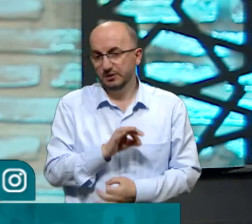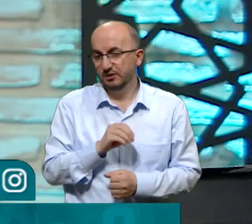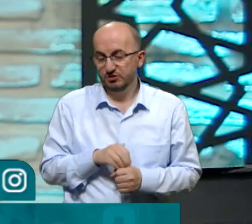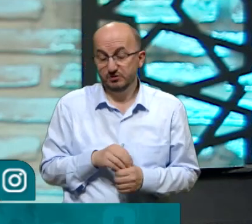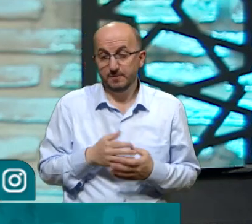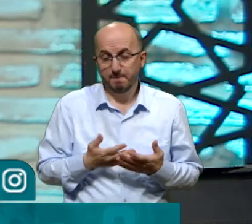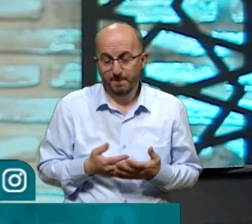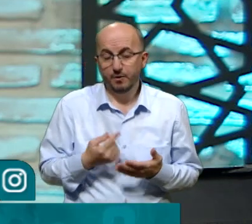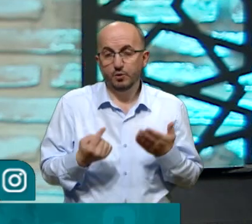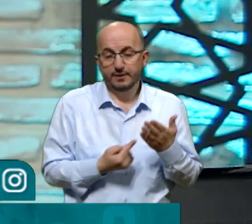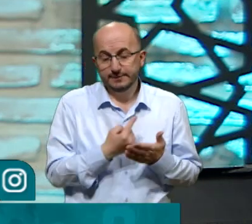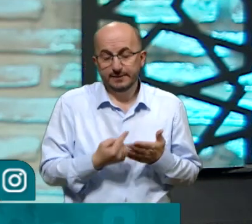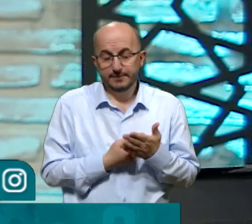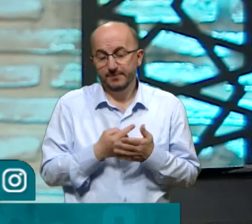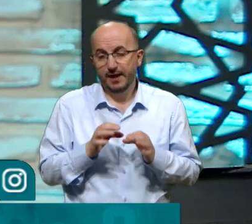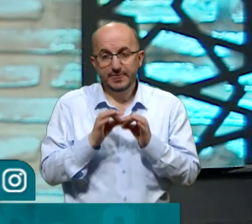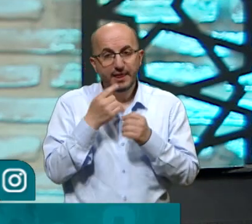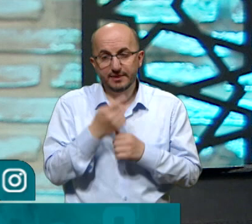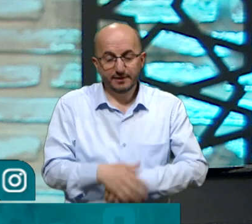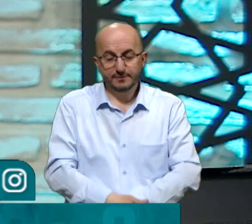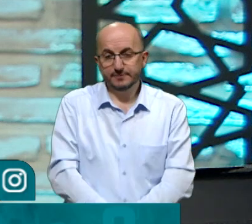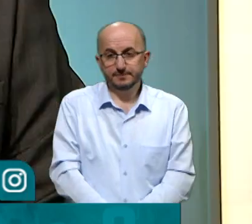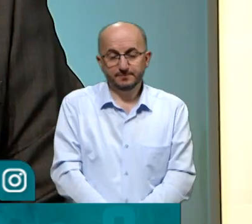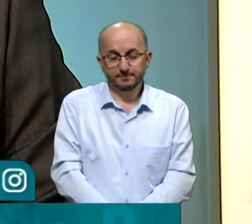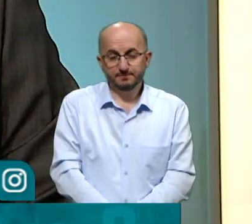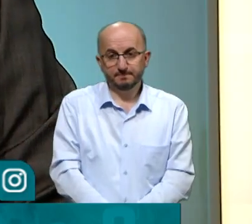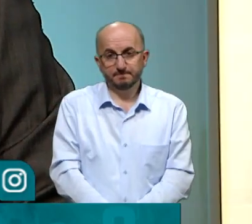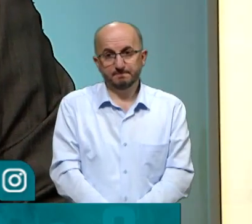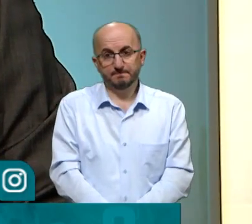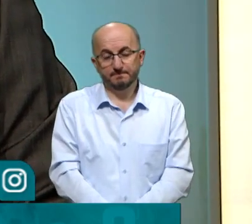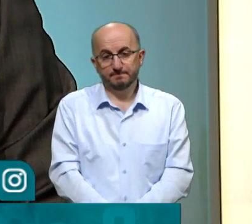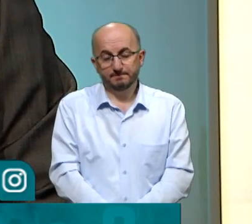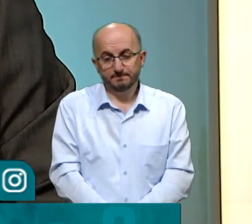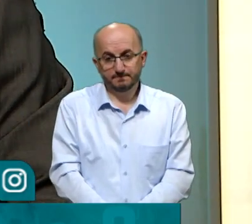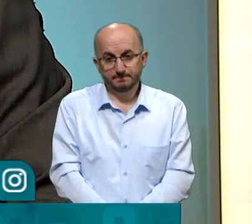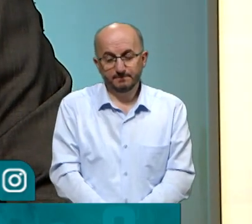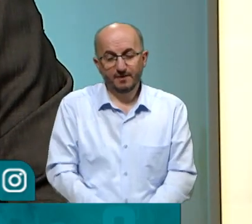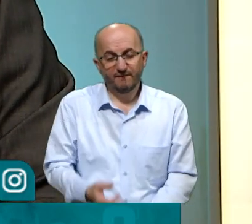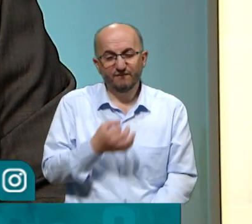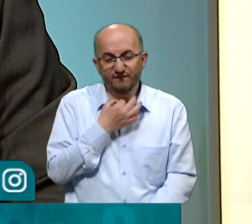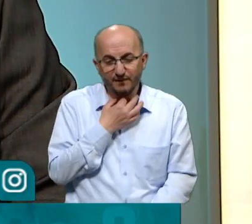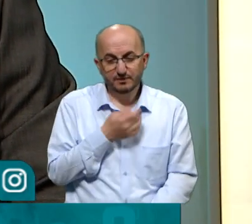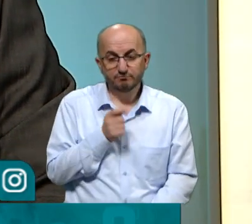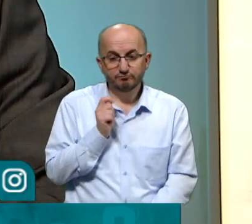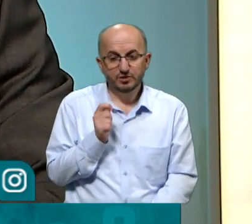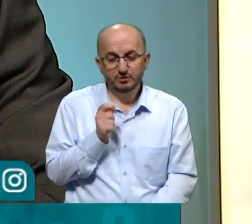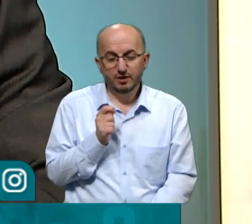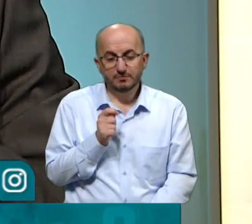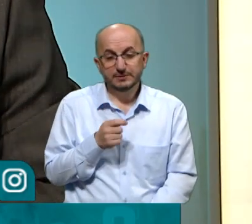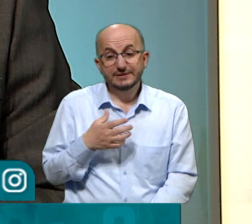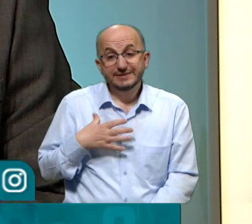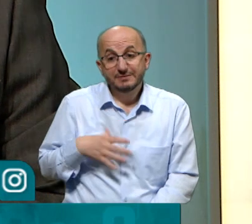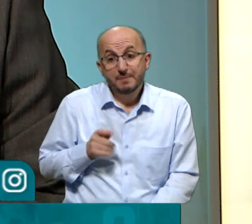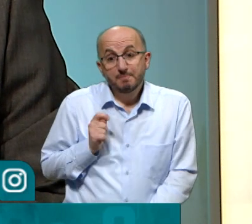onun içinde bakın Kuranı Kerim'de nedenlerle ysl un Enes değil ha fakir zorda kalmış ve